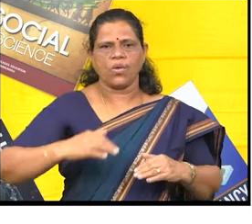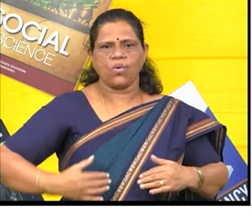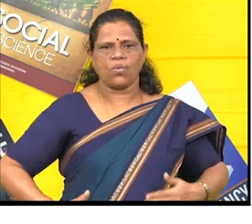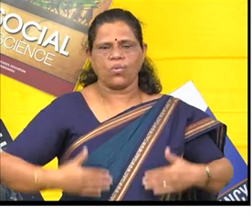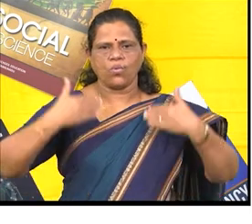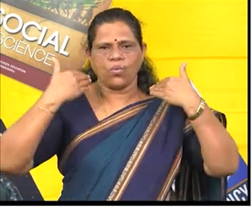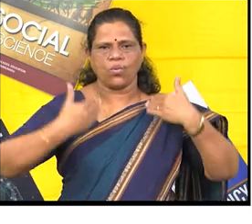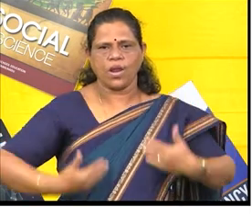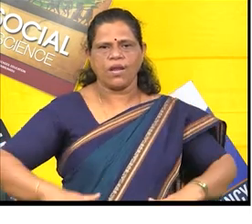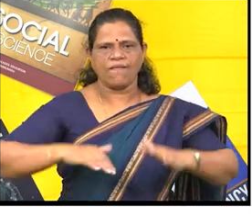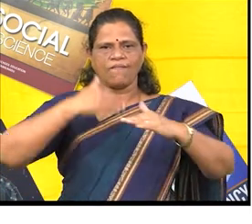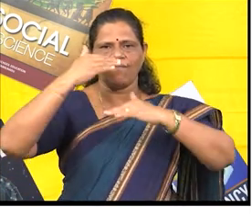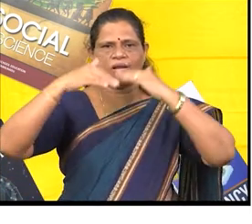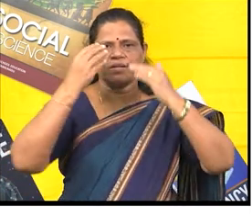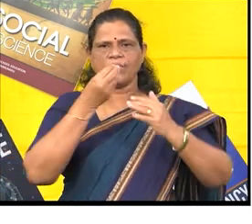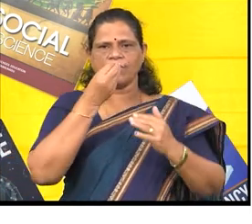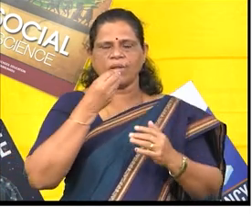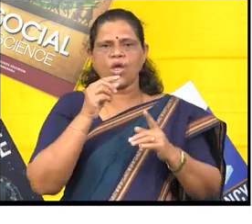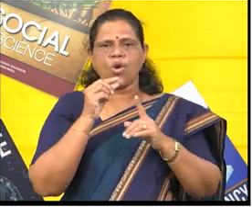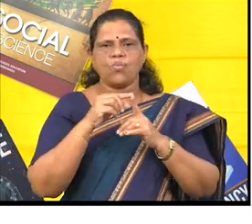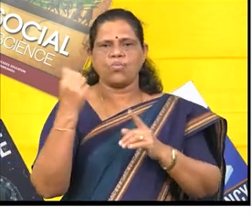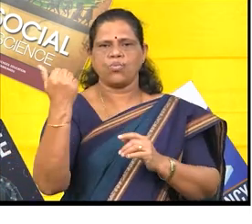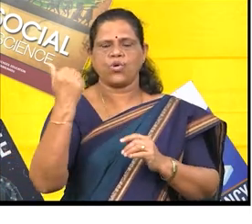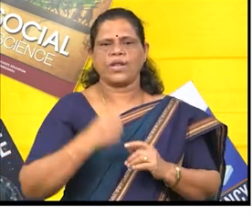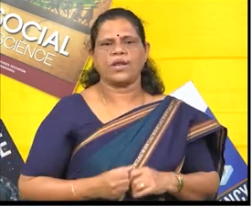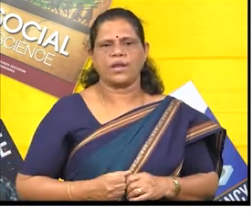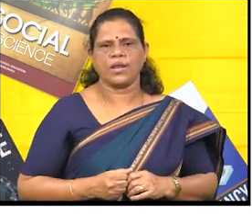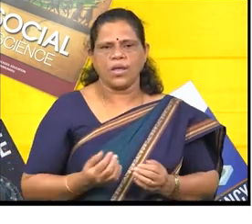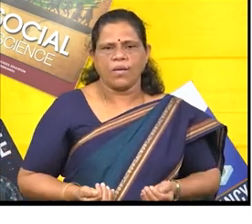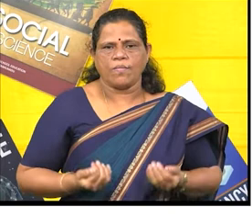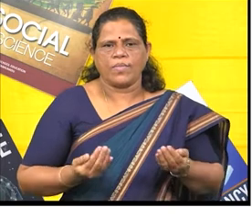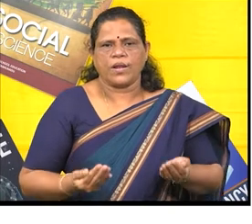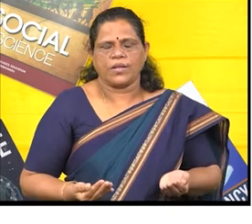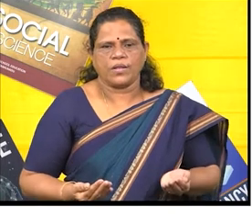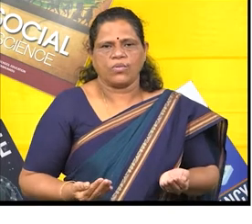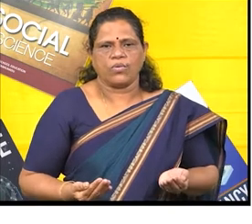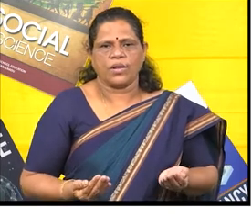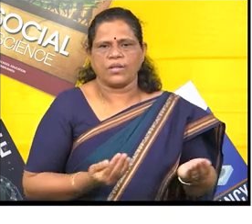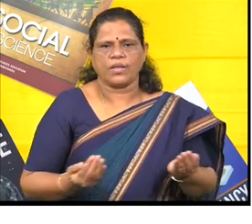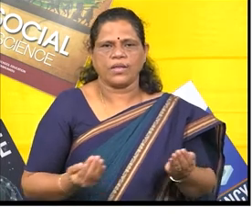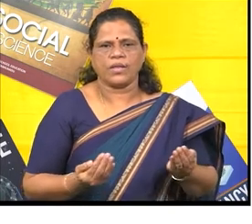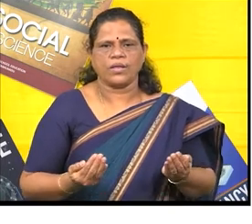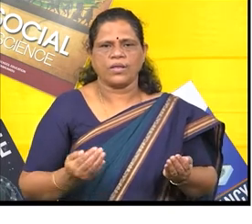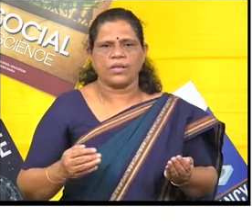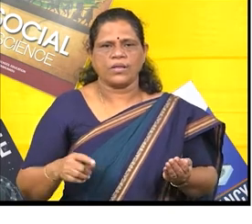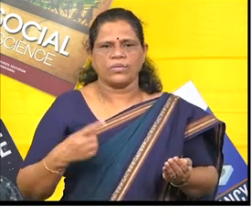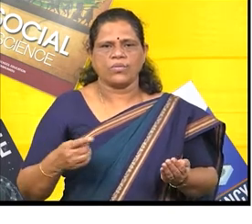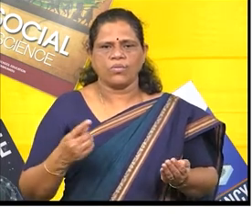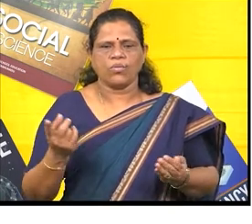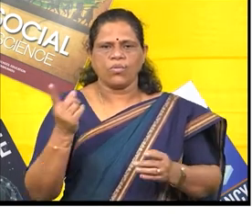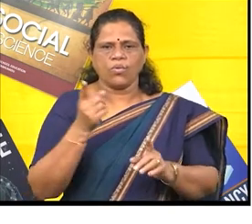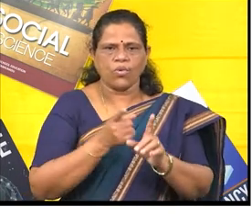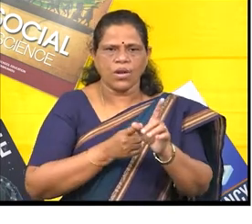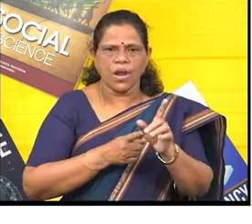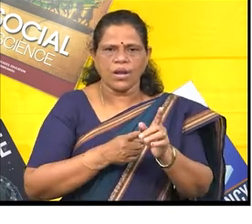வளர்ச்சி உணவுகள்ங்கிறது என்னென்னு கேட்டிங்களா, புரோட்டீன்ஸ் தான், புரதங்கள் தான். இப்போ ஒரு பிறந்த குழந்தைக்கு சுமாராக